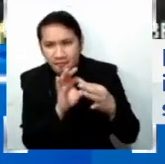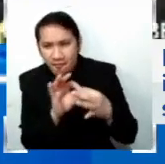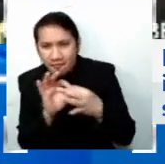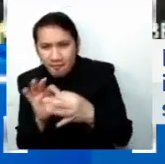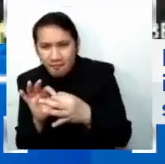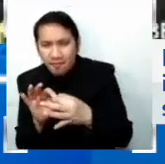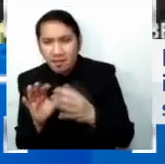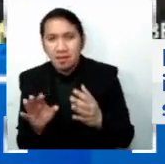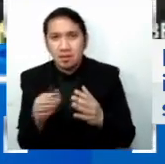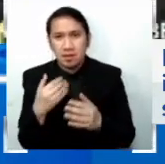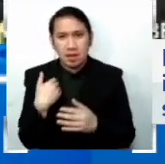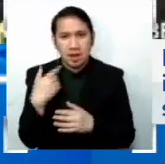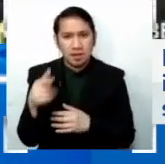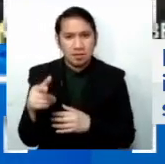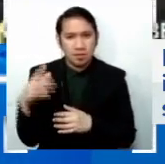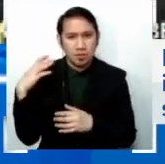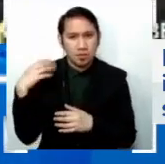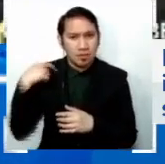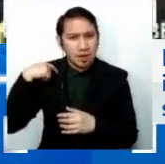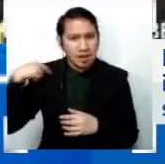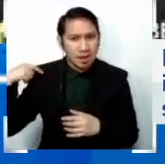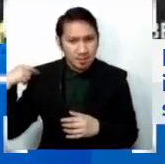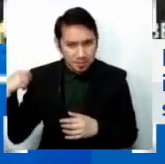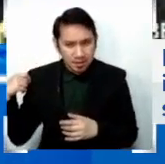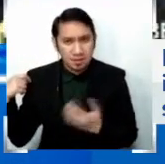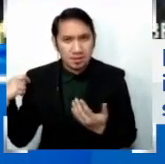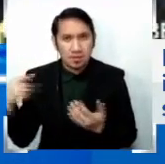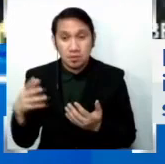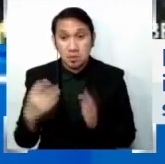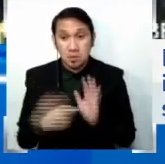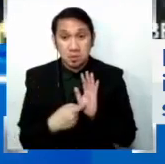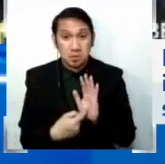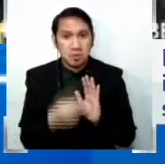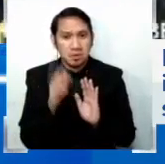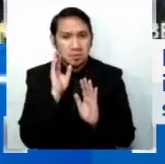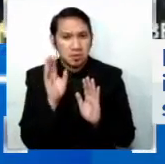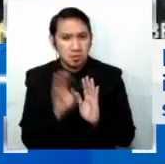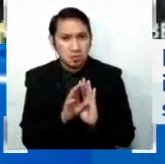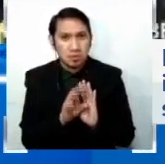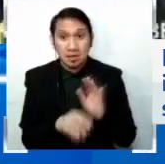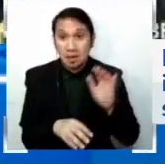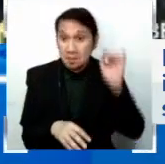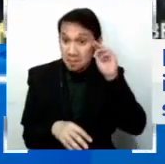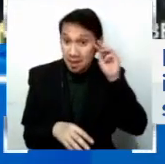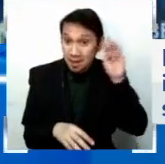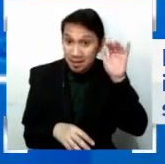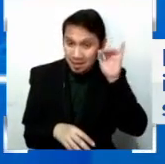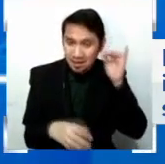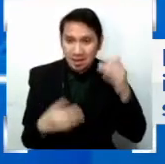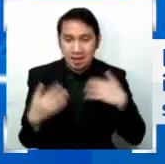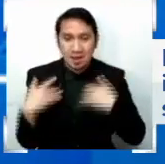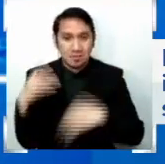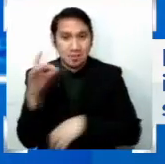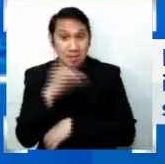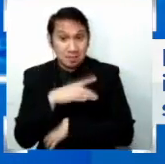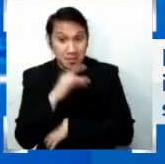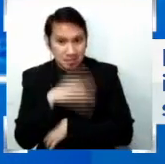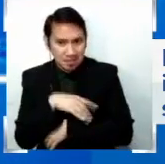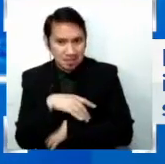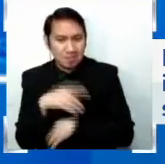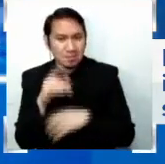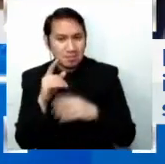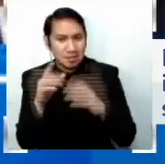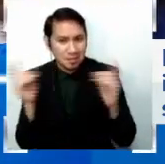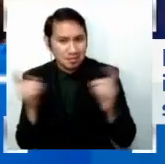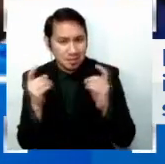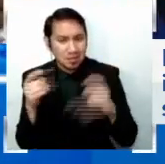Nandun si Captain Faeldon. And may I show a picture right now? Michael Young attended the baptism of Nicanor